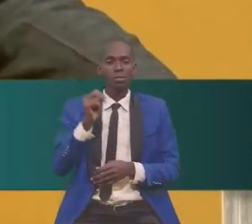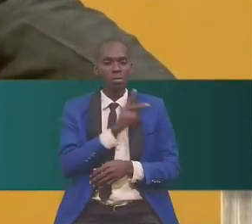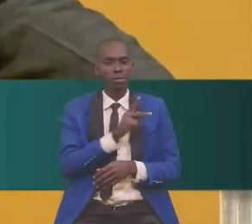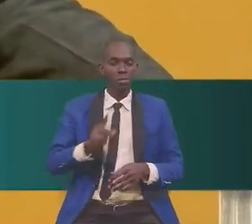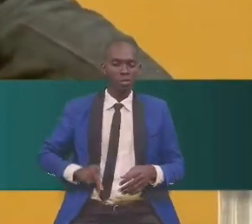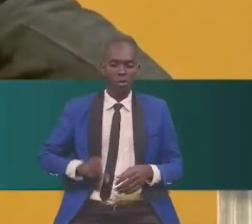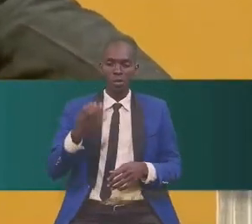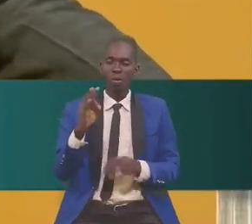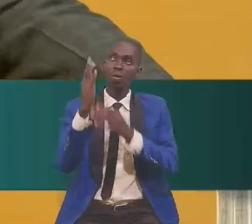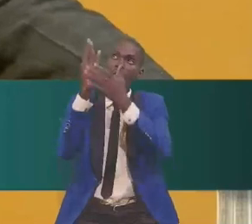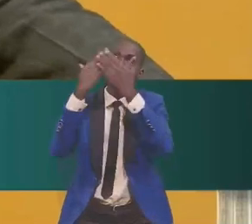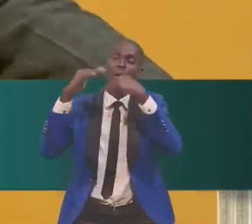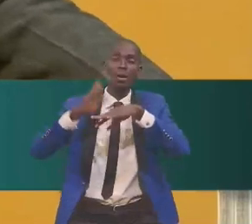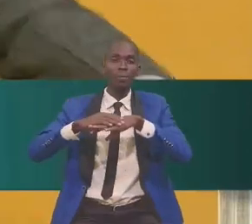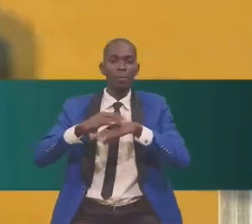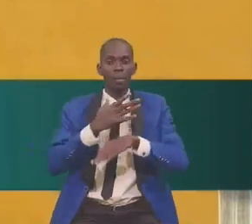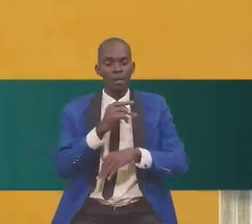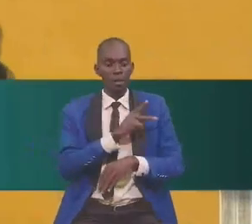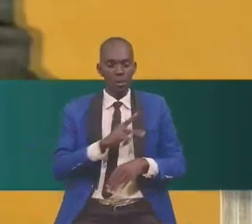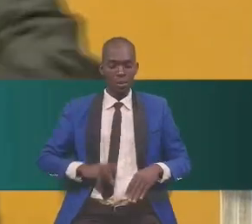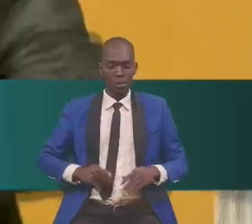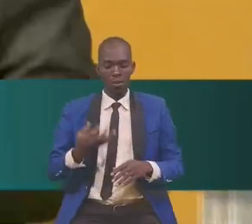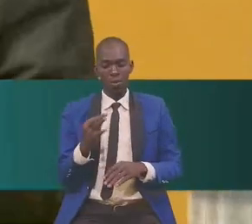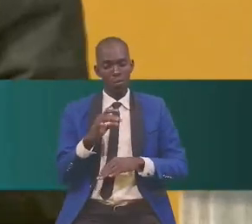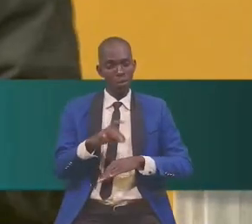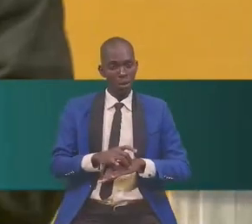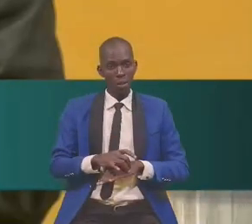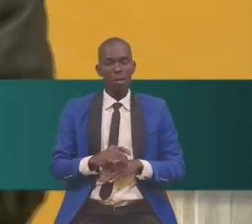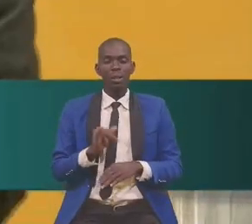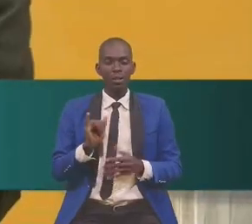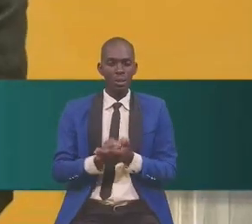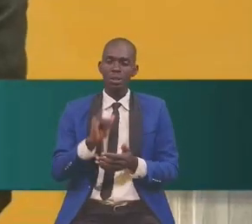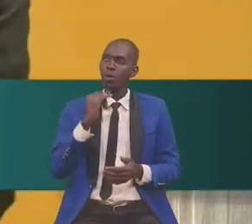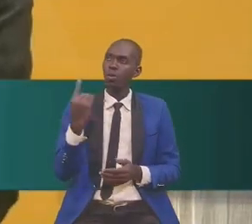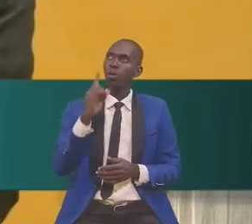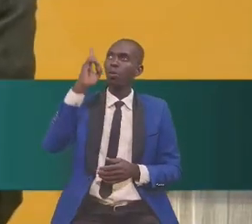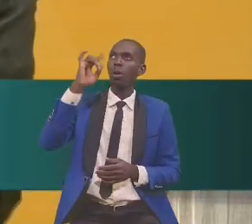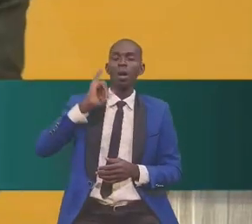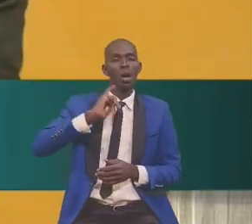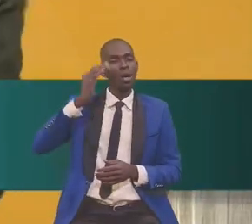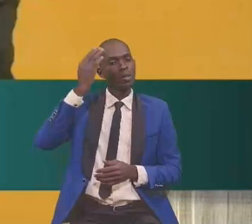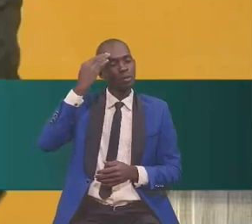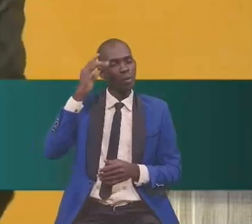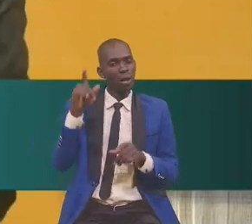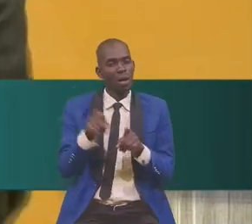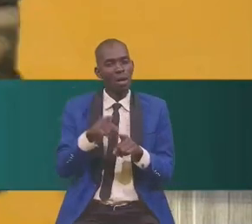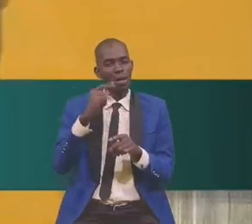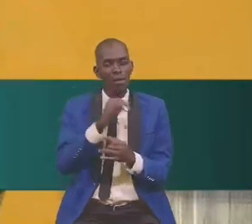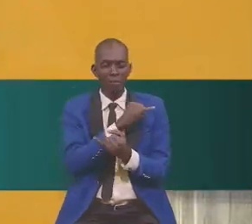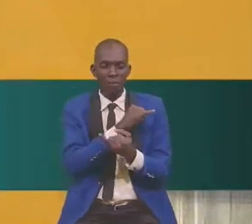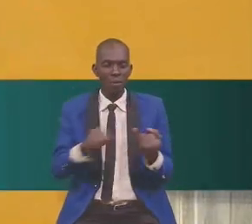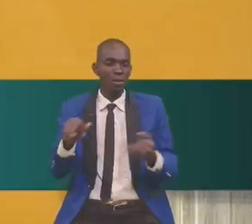et le roi de la terre, c'est celui-là que je connaissais, qu'il est l'autorité finale. Alors, ils